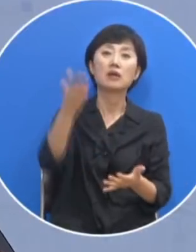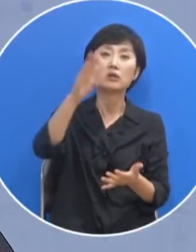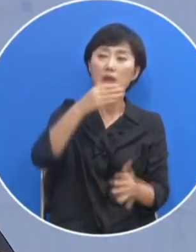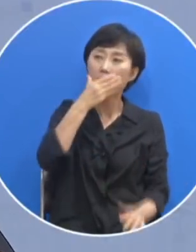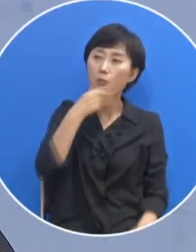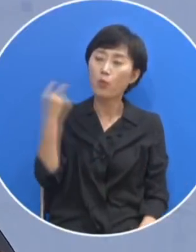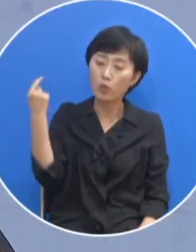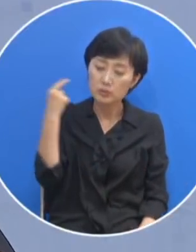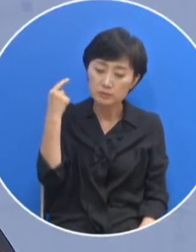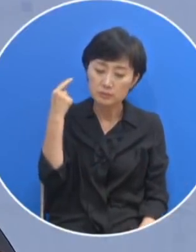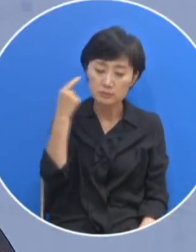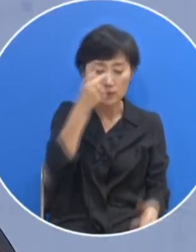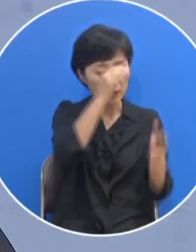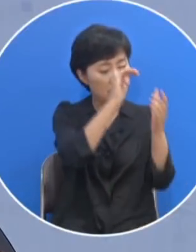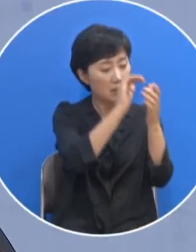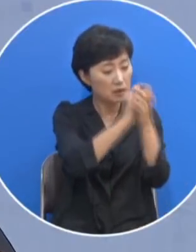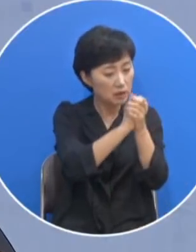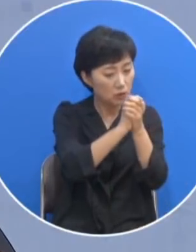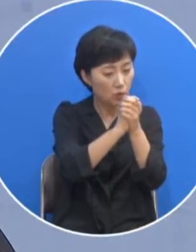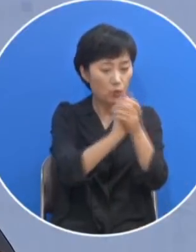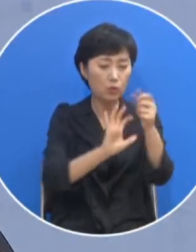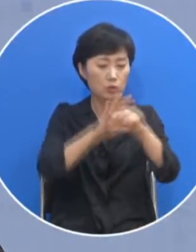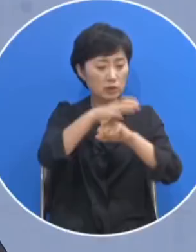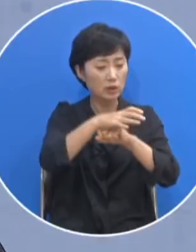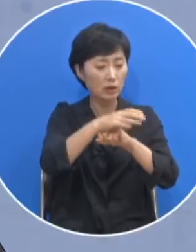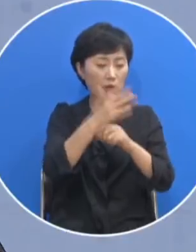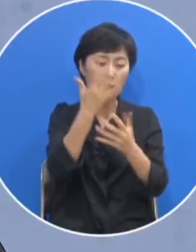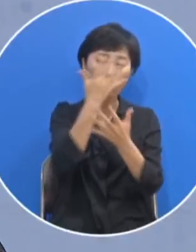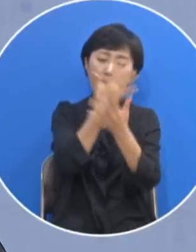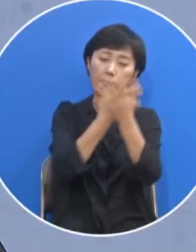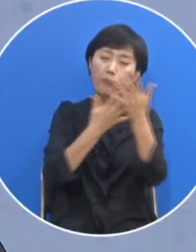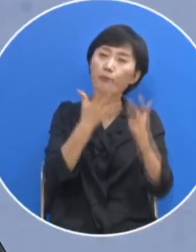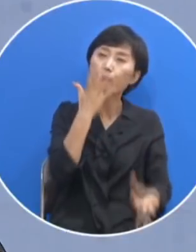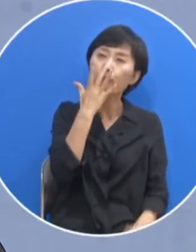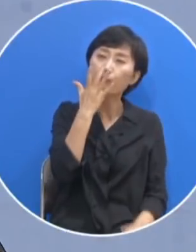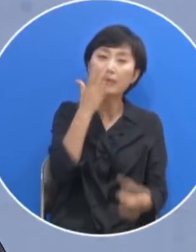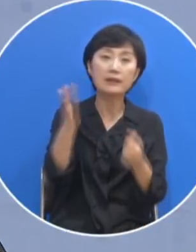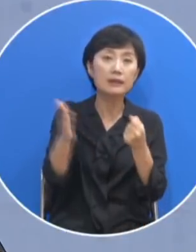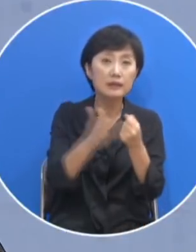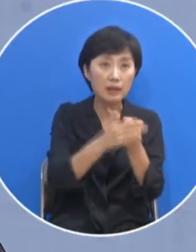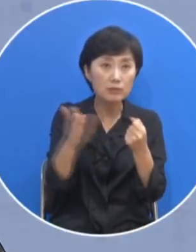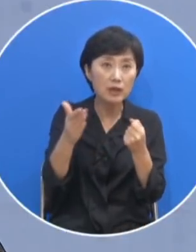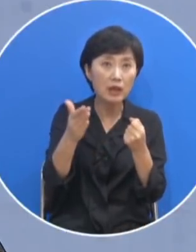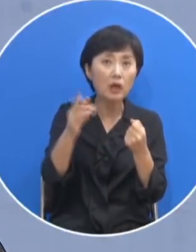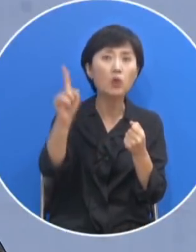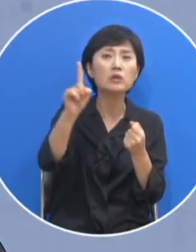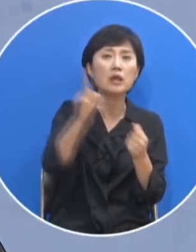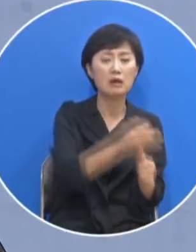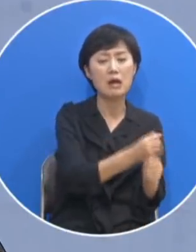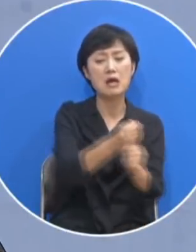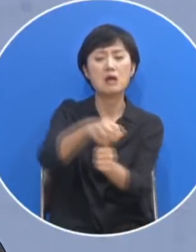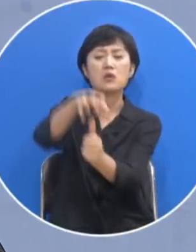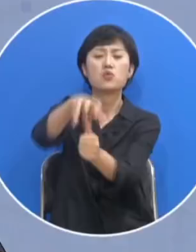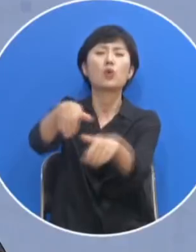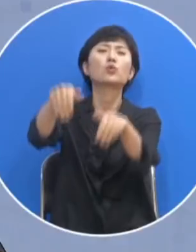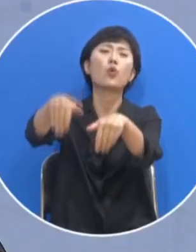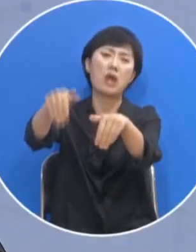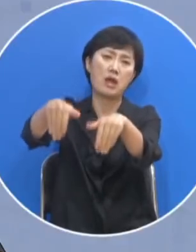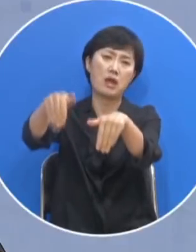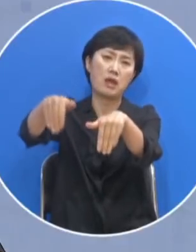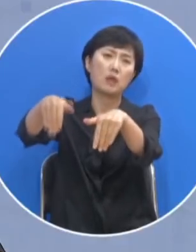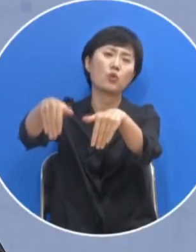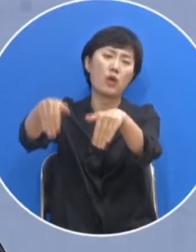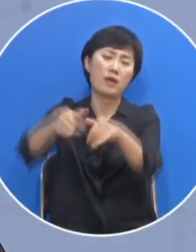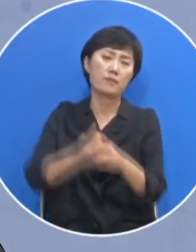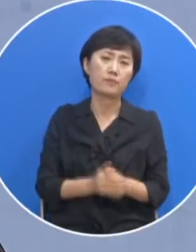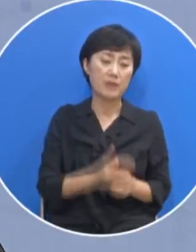이스라엘 백성이 너희가 된겁니다 리카 태울수 어떤 퀘스트 the king's 또 ez 계속 존재다